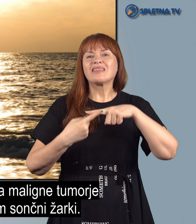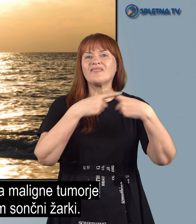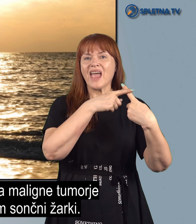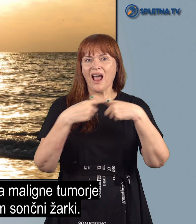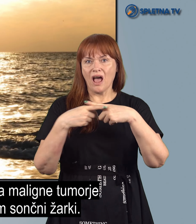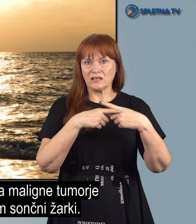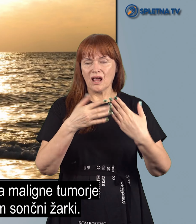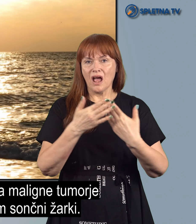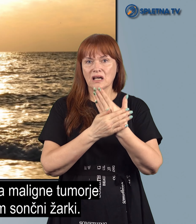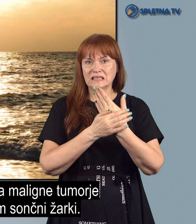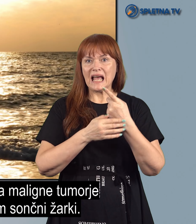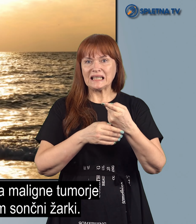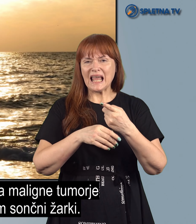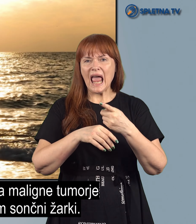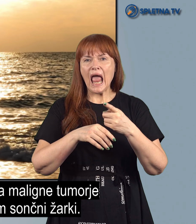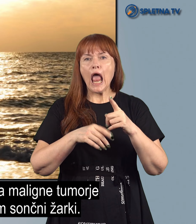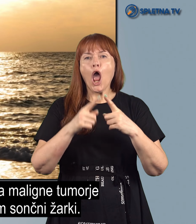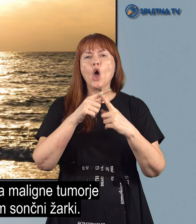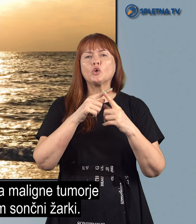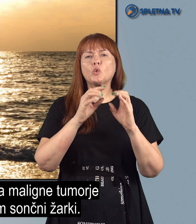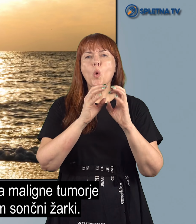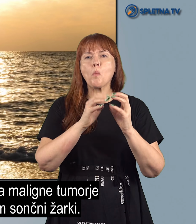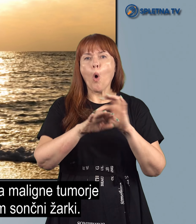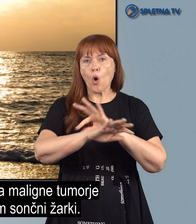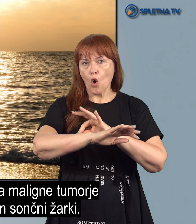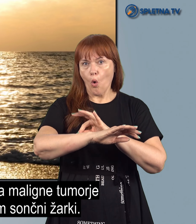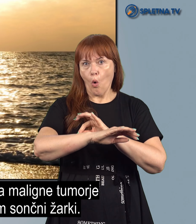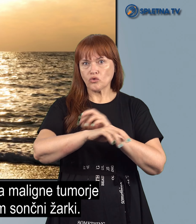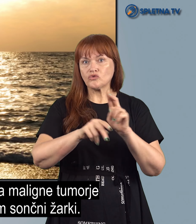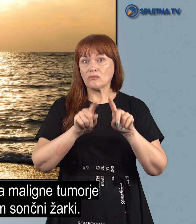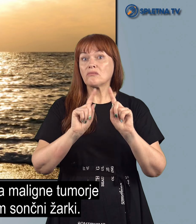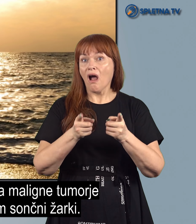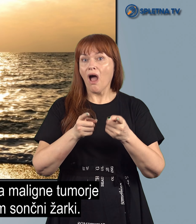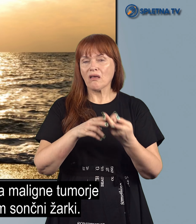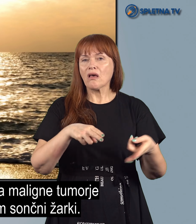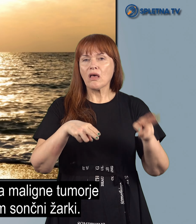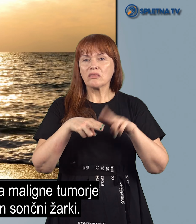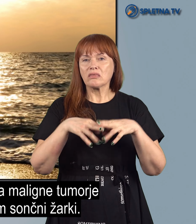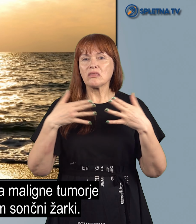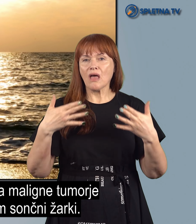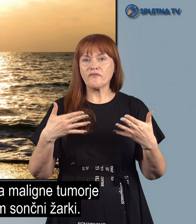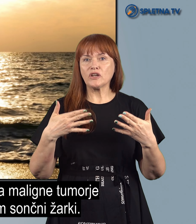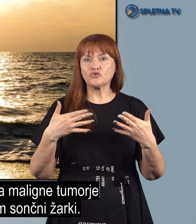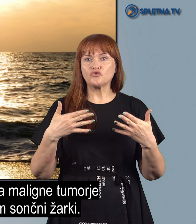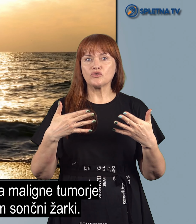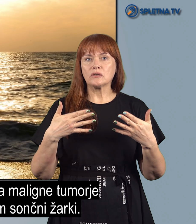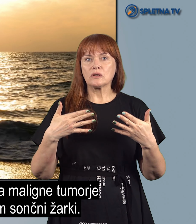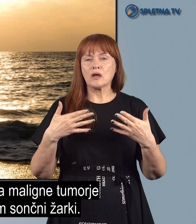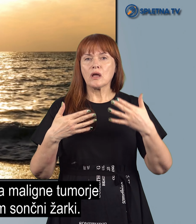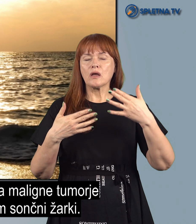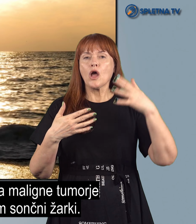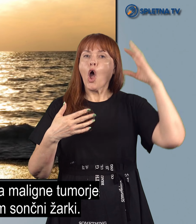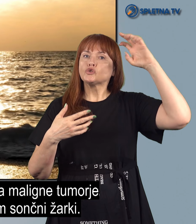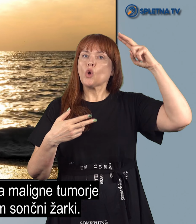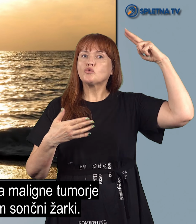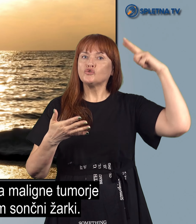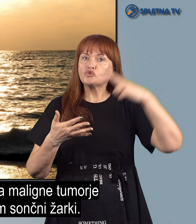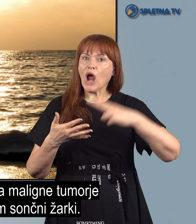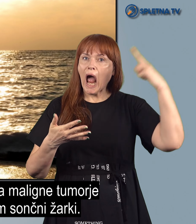te epitelne tumorje kože so predvsem, bi rekel, sončni